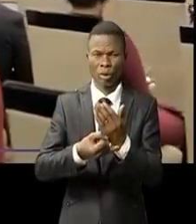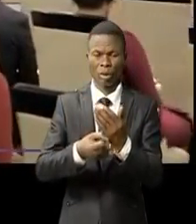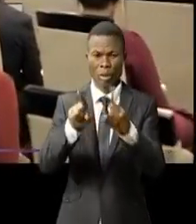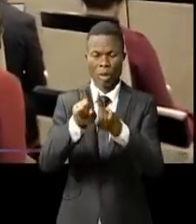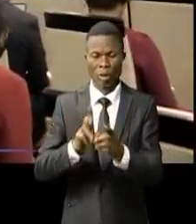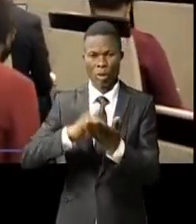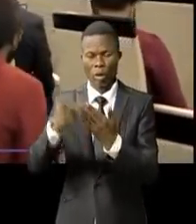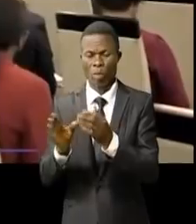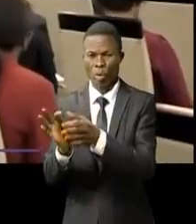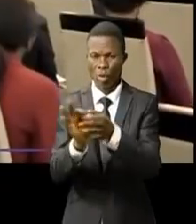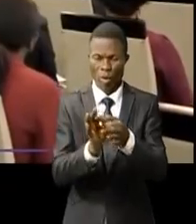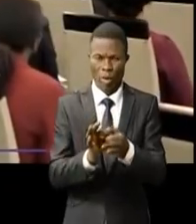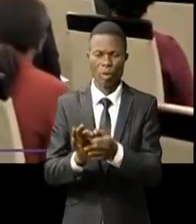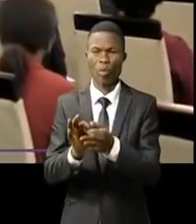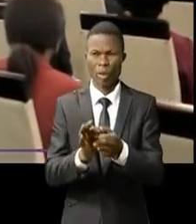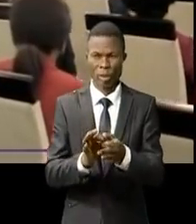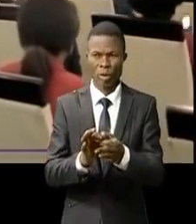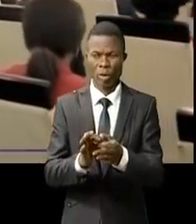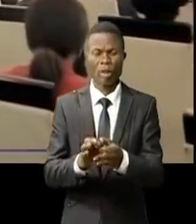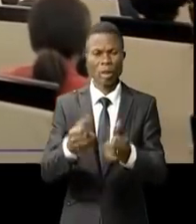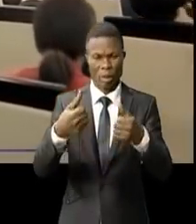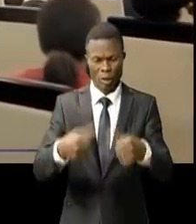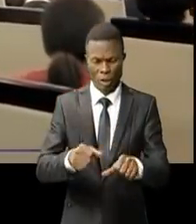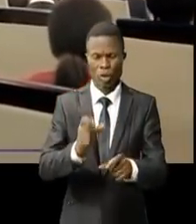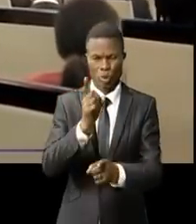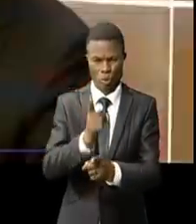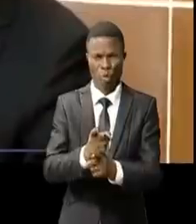programmes de coopération reste certes